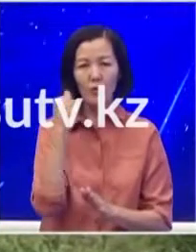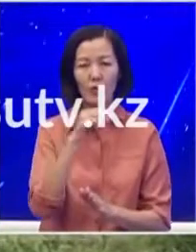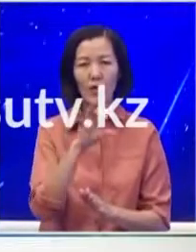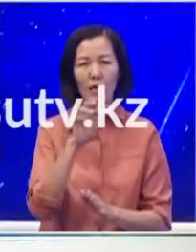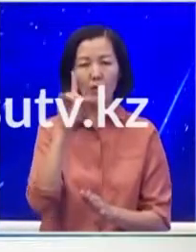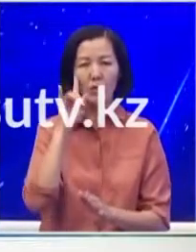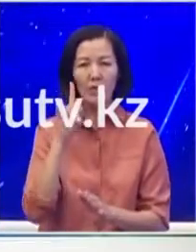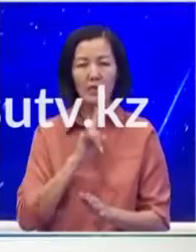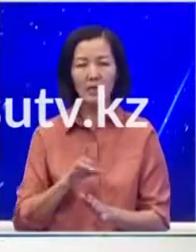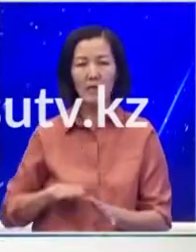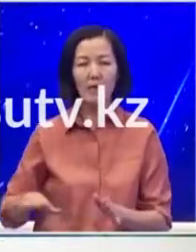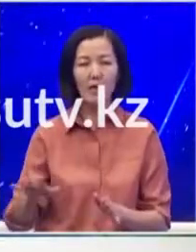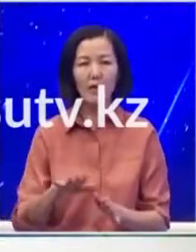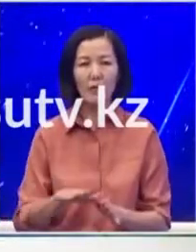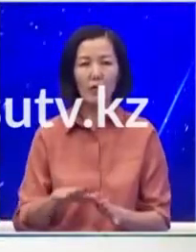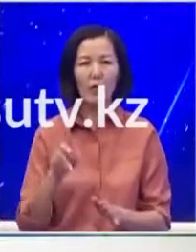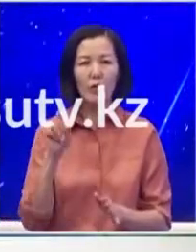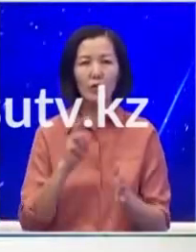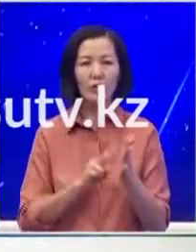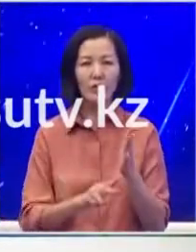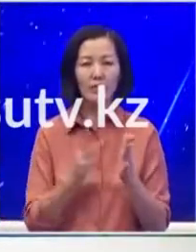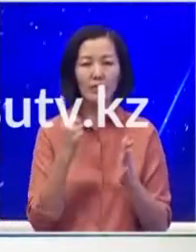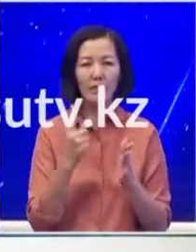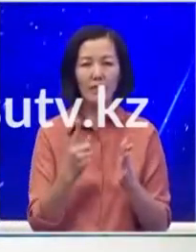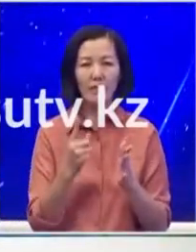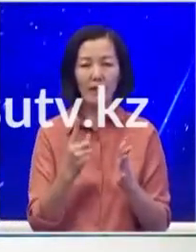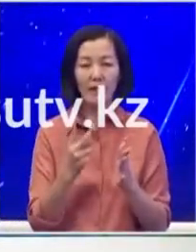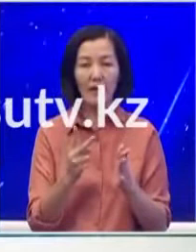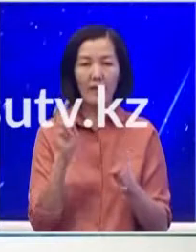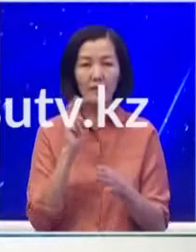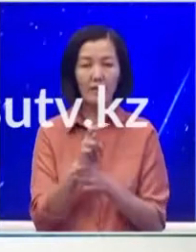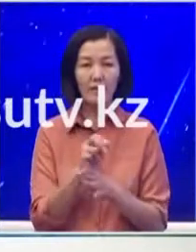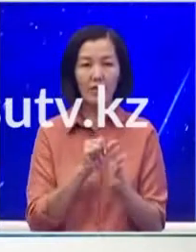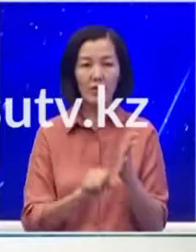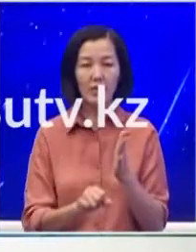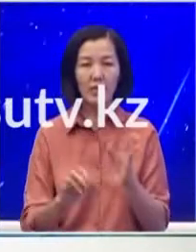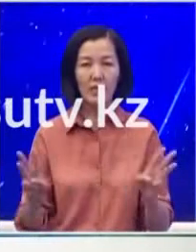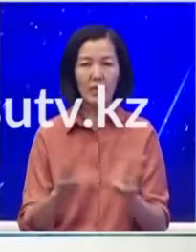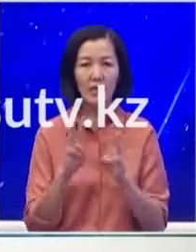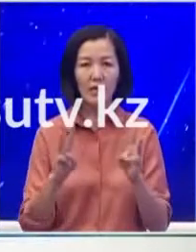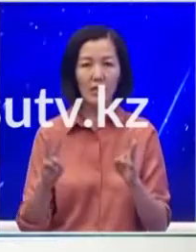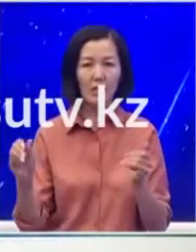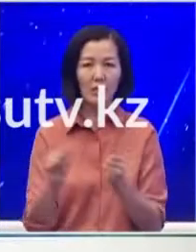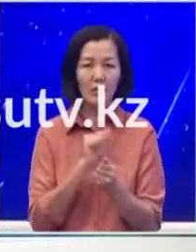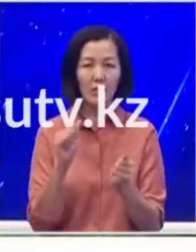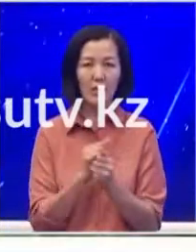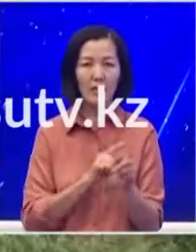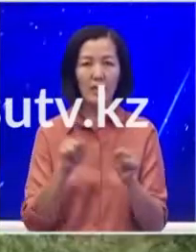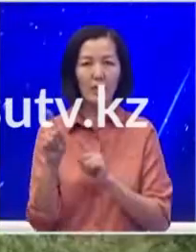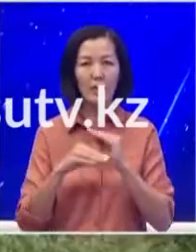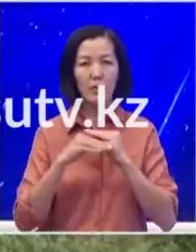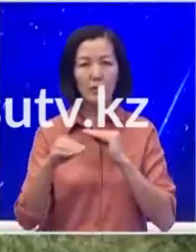района зарегистрировано 172 выезда. Из них 60 выездов на загорание сухотравостоя в лесном степном